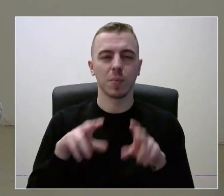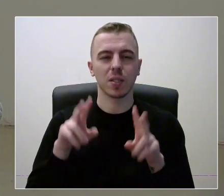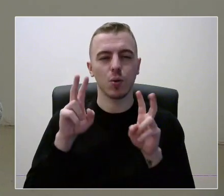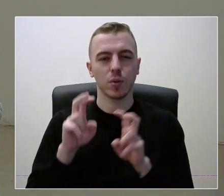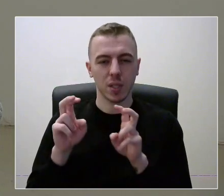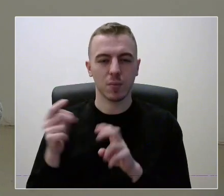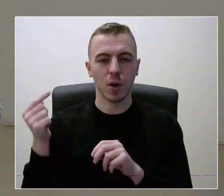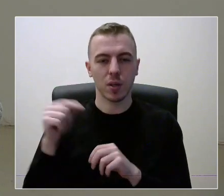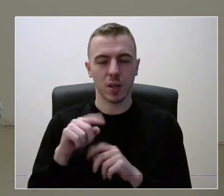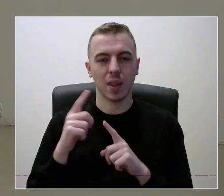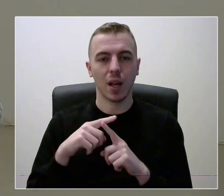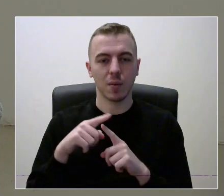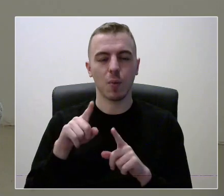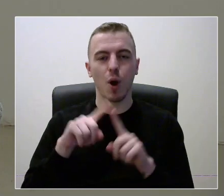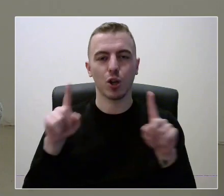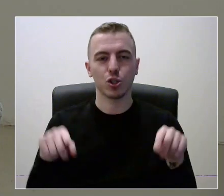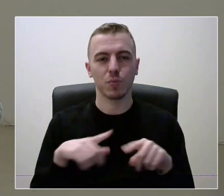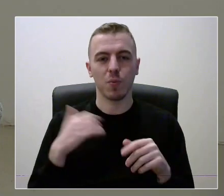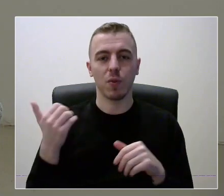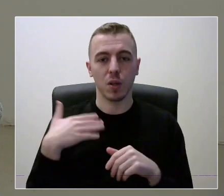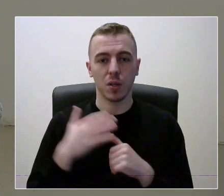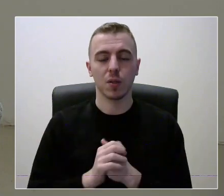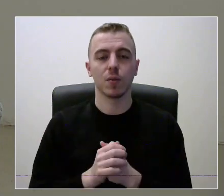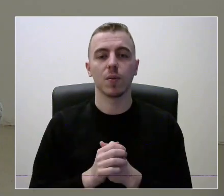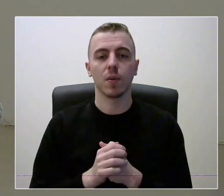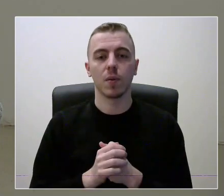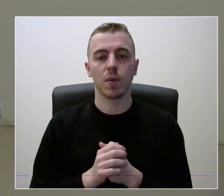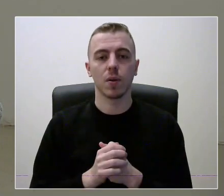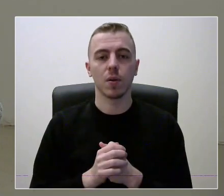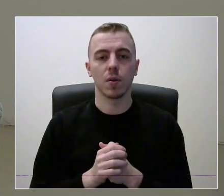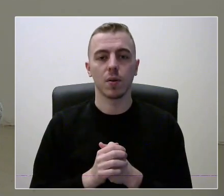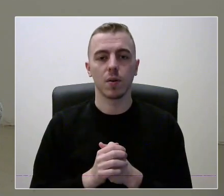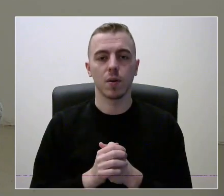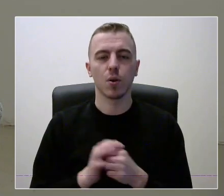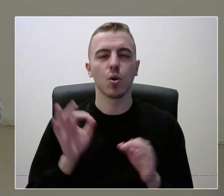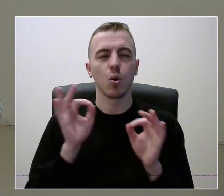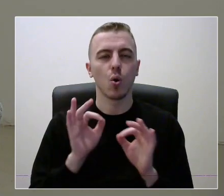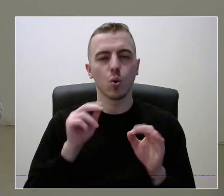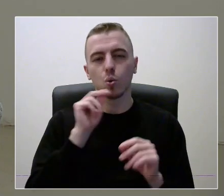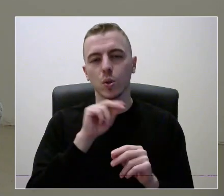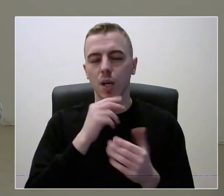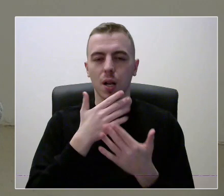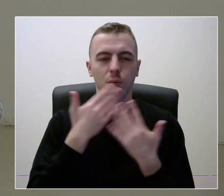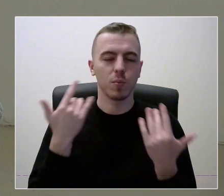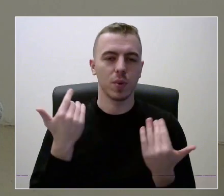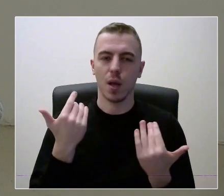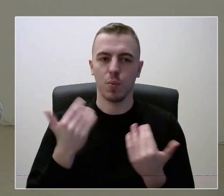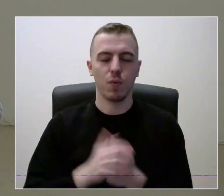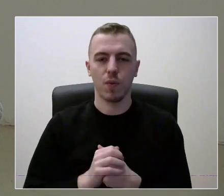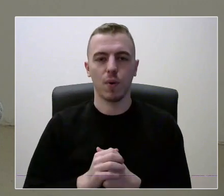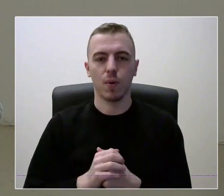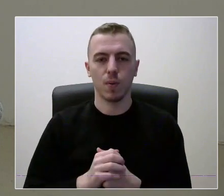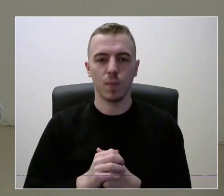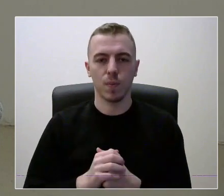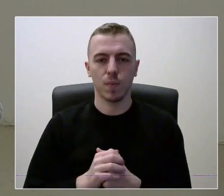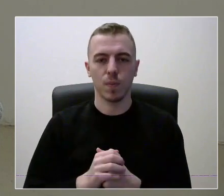specialių tyrimų tarnybos pažyma, kad reiškia jokių kažkų nusikaltimo požymių, taip toliau ten nebuvo parašyta, nebuvo